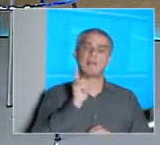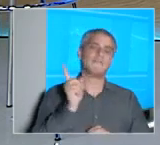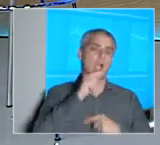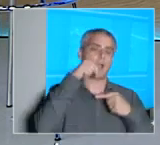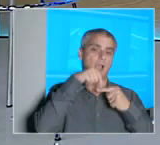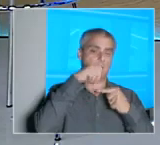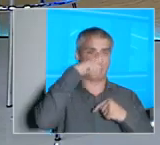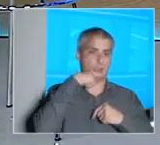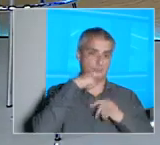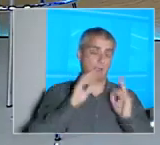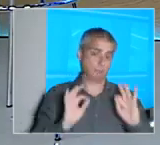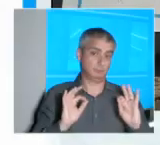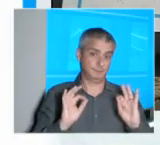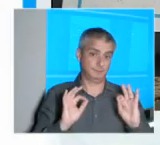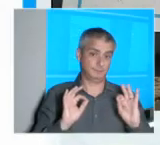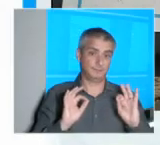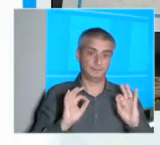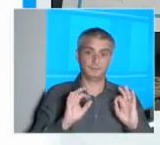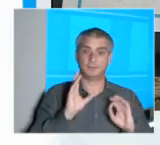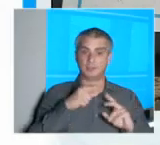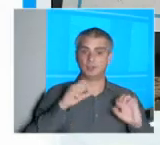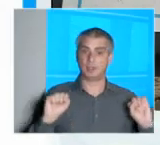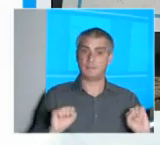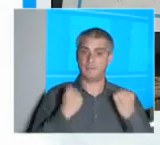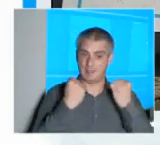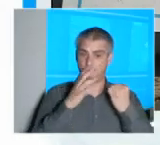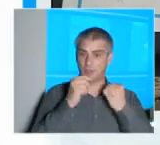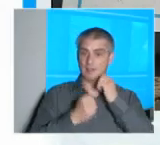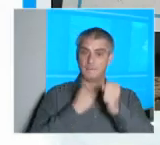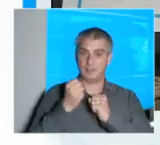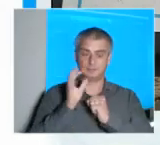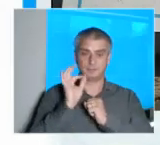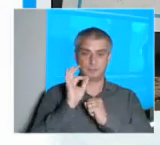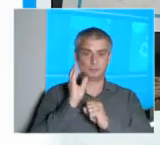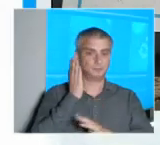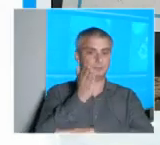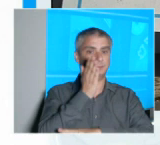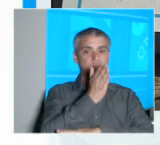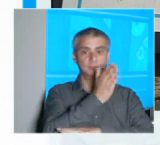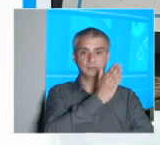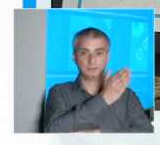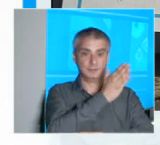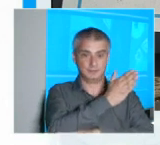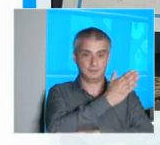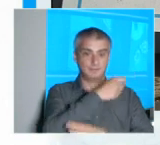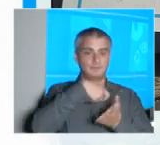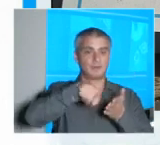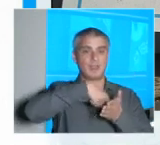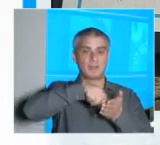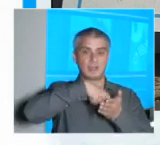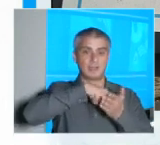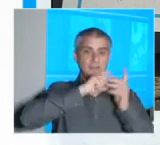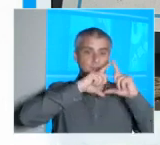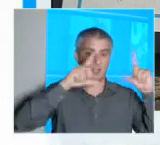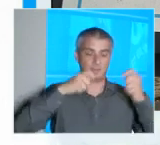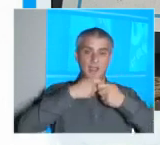ואבא בהגדרה שלה. יש פעילים של מרץ שממש עוברים תחנה תחנה שלט שלט ומתקנים את השלטים